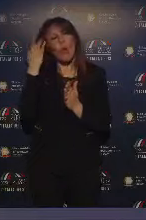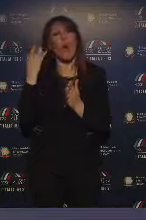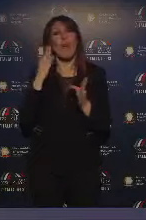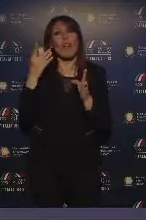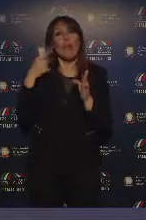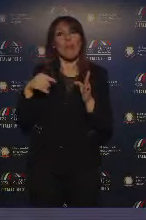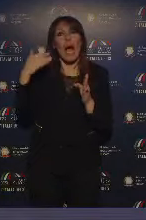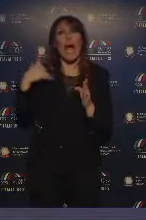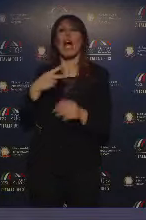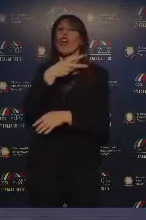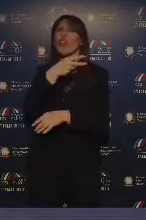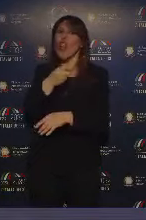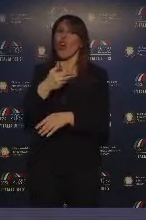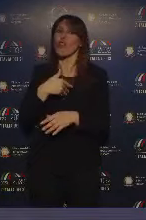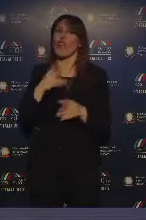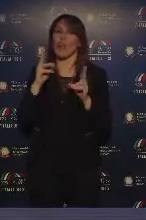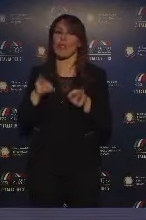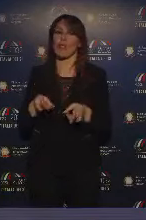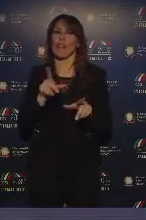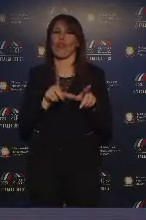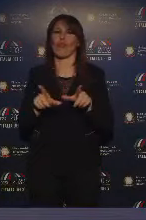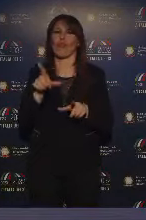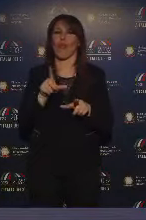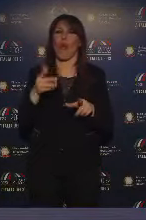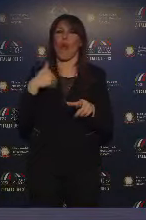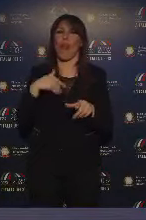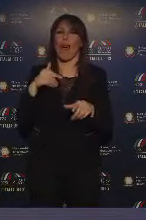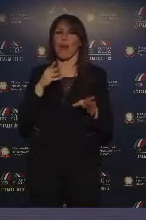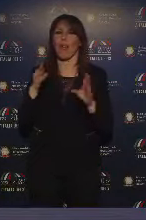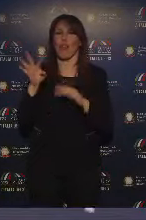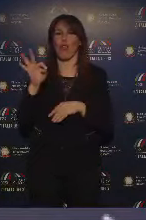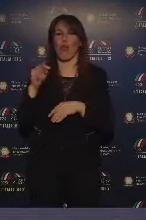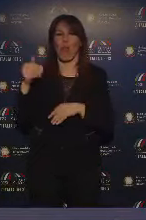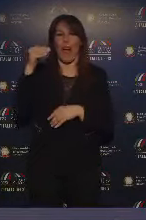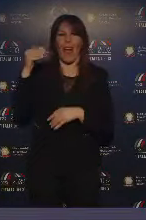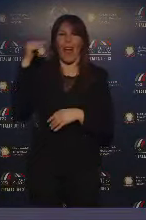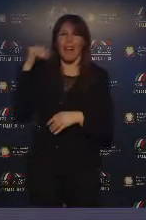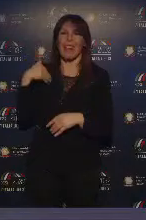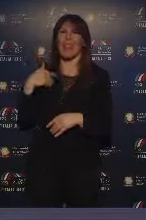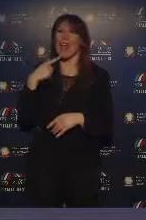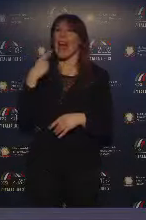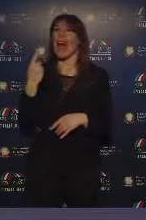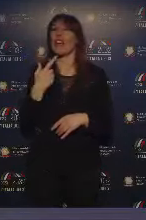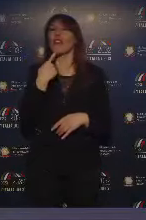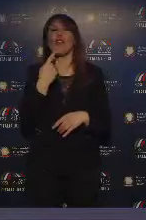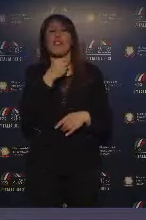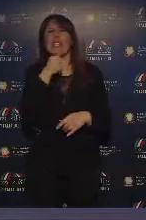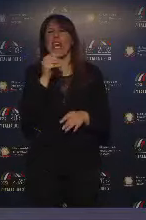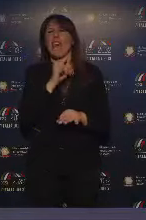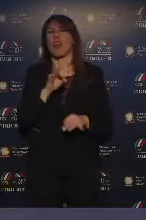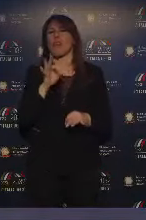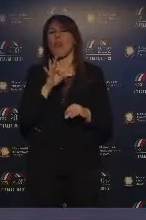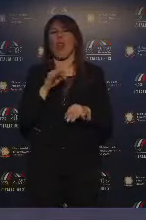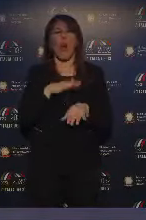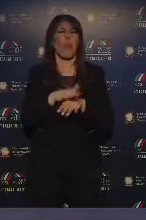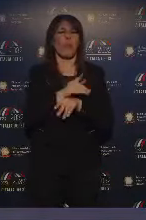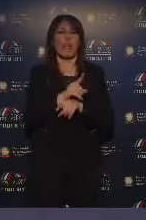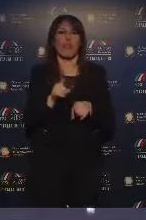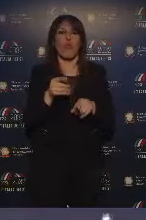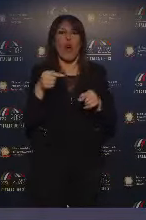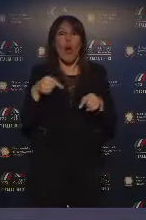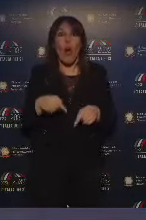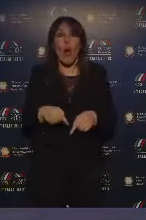50 non cambia la storia perché qualcuno diceva Non servirà nulla non La userà nessuno ecco oggi pensare a un'Italia senza